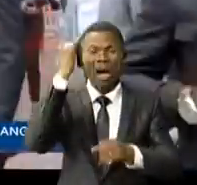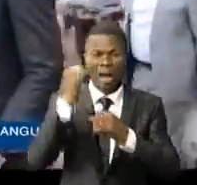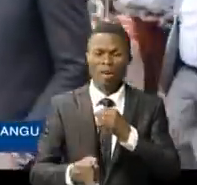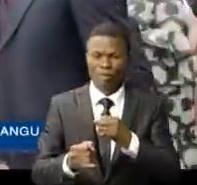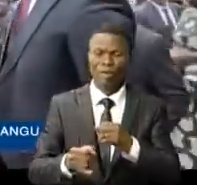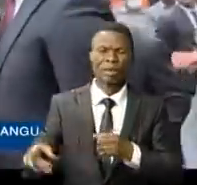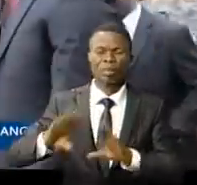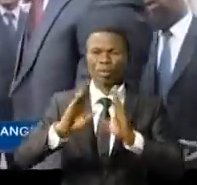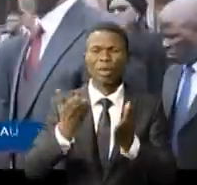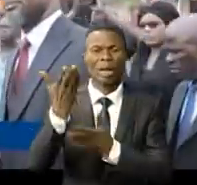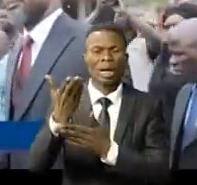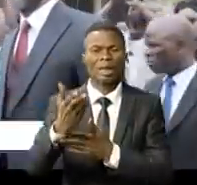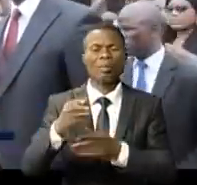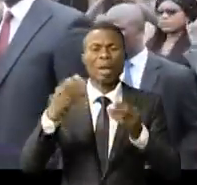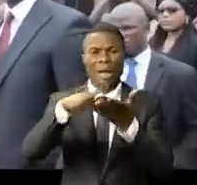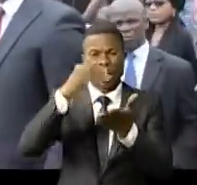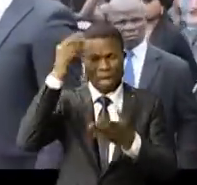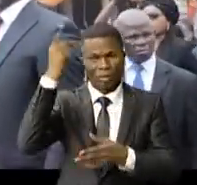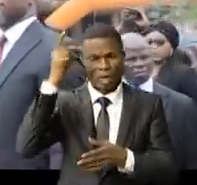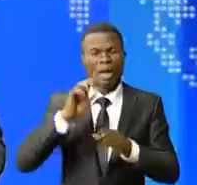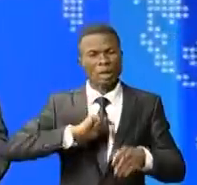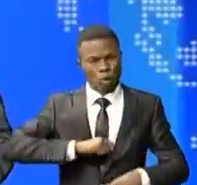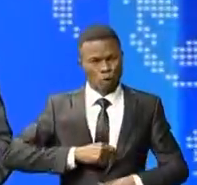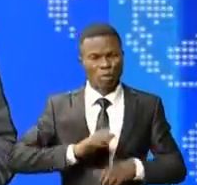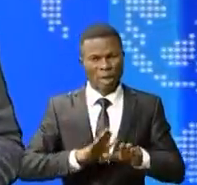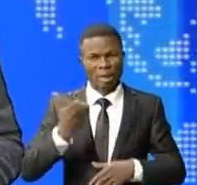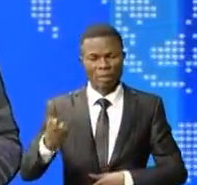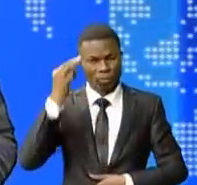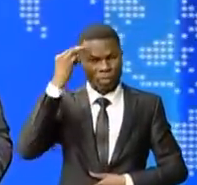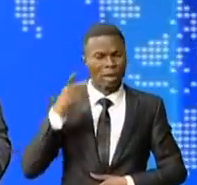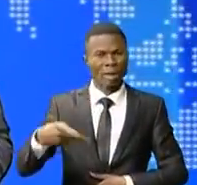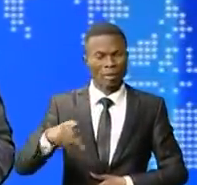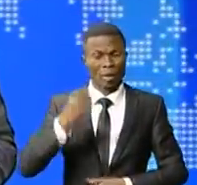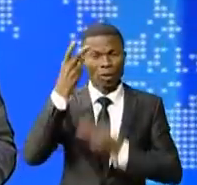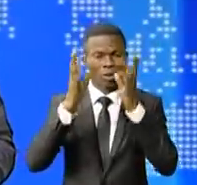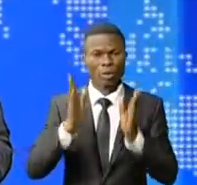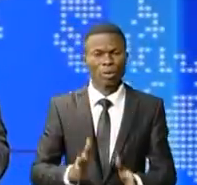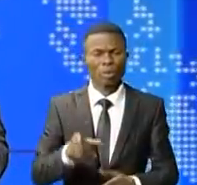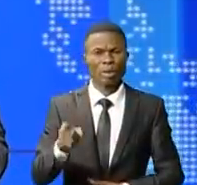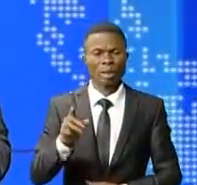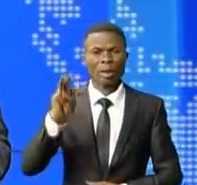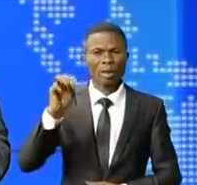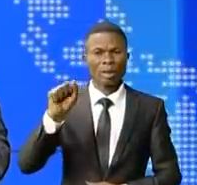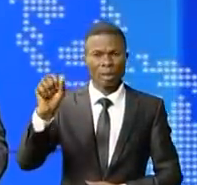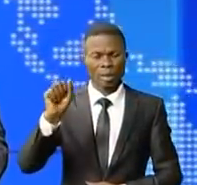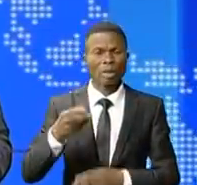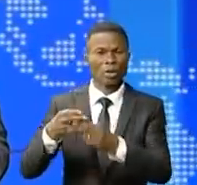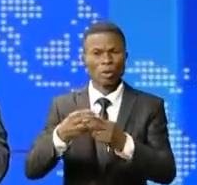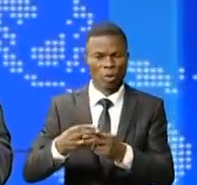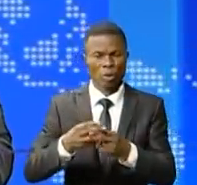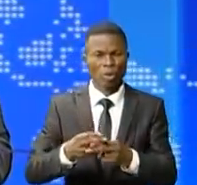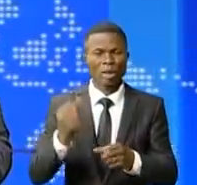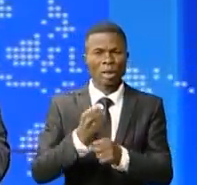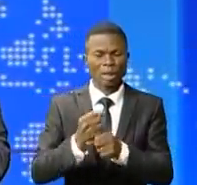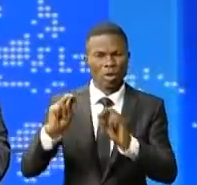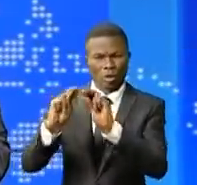le finaliste de la capitale à prendre leur mal en patience. Le ministre provincial du tourisme, Marcel Mokili, a supervisé les travaux